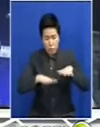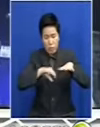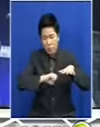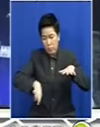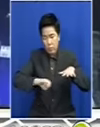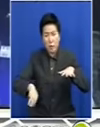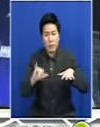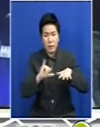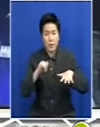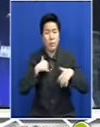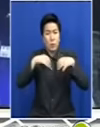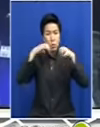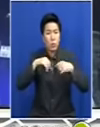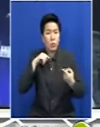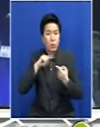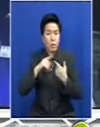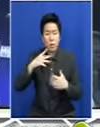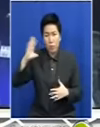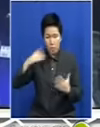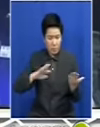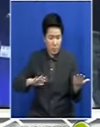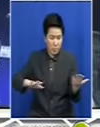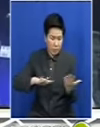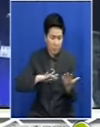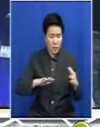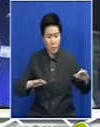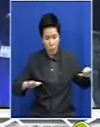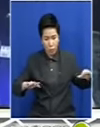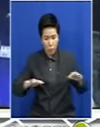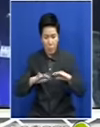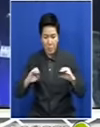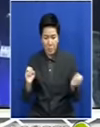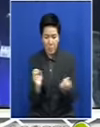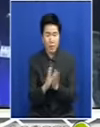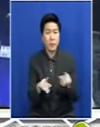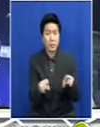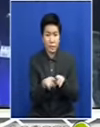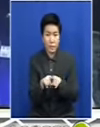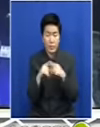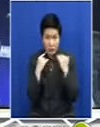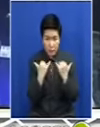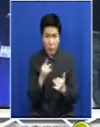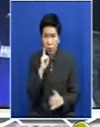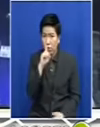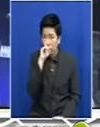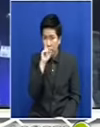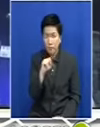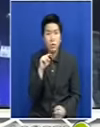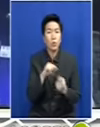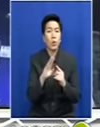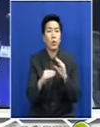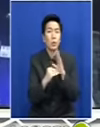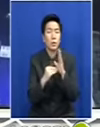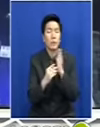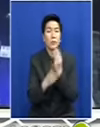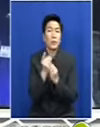ามีทั้งสองฝั่งนะครับไม่ว่าจะเป็นมรสุมทางด้านตะวันตกเฉียงใต้รวมถึงหย่อมความกดอากาศต่ำครับทำให้ยังคงต้องจับตาครับหลังจากในช่วงของ